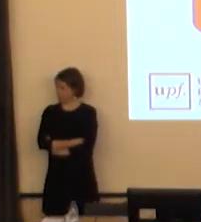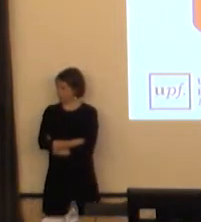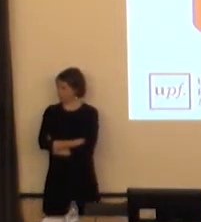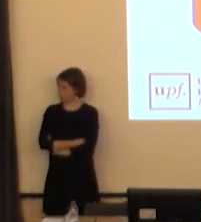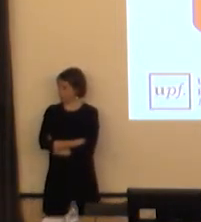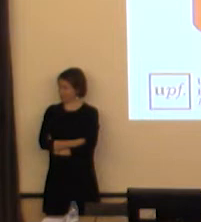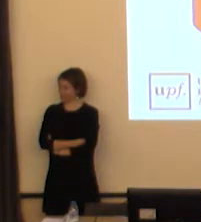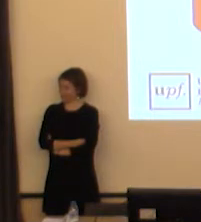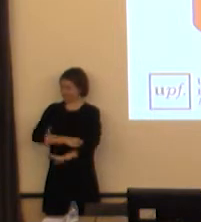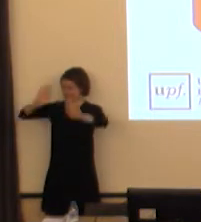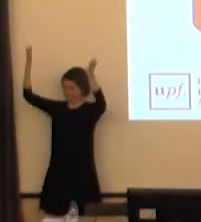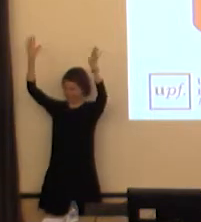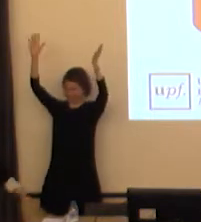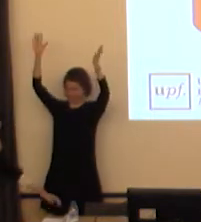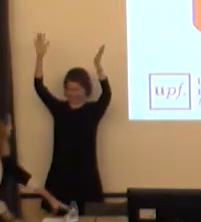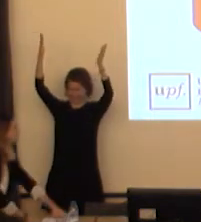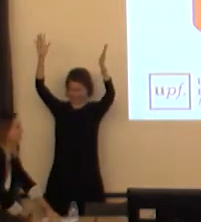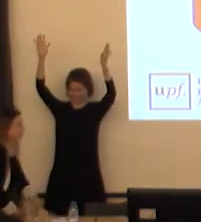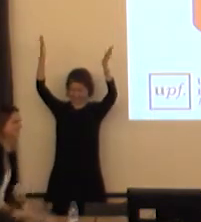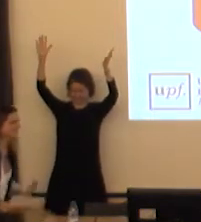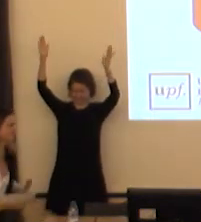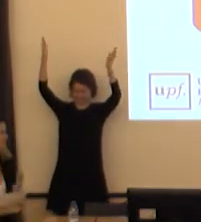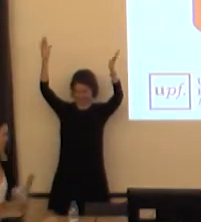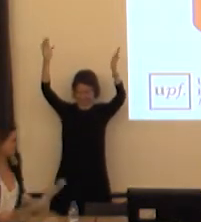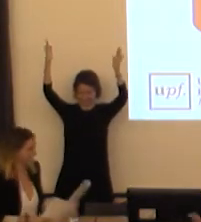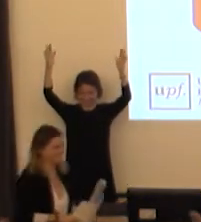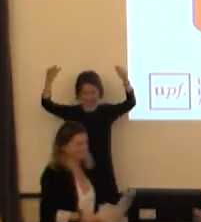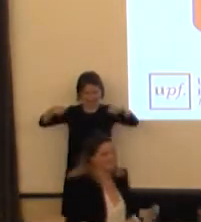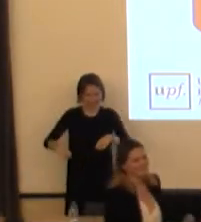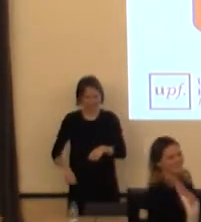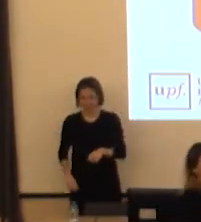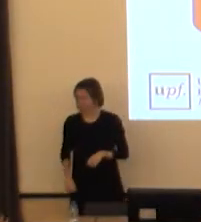com em van animar i gràcies a tot el que he vingut i he aconseguit això. Moltes gràcies a tots.